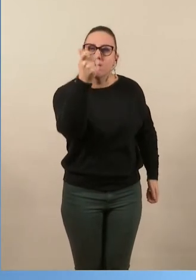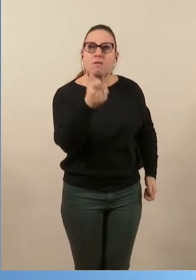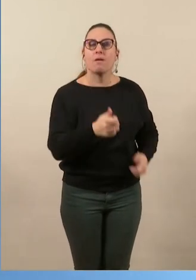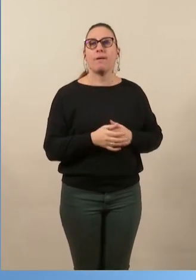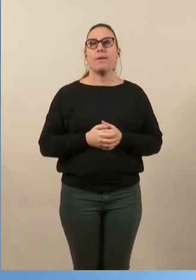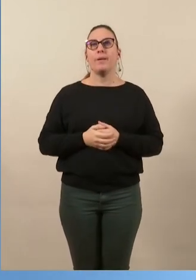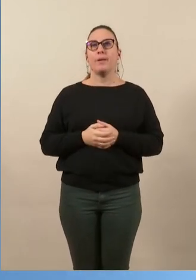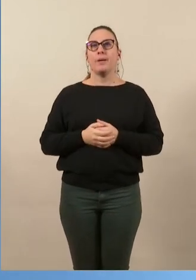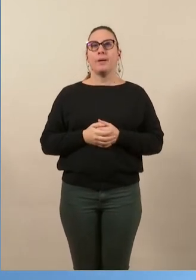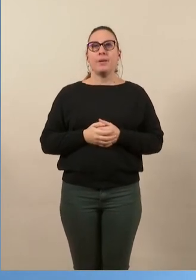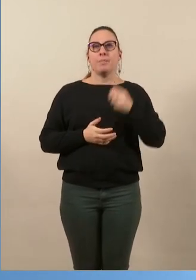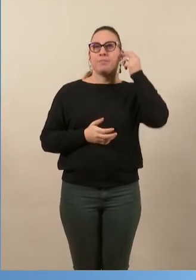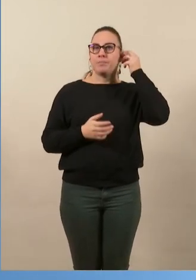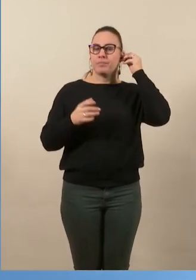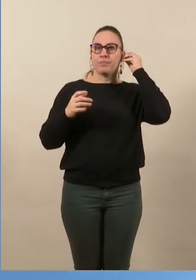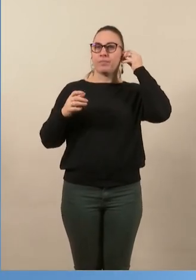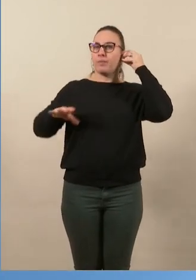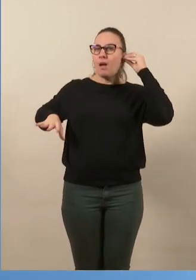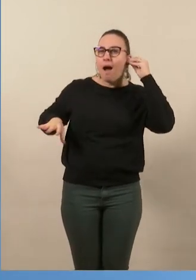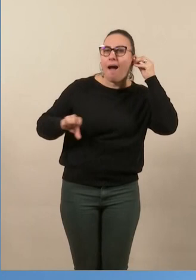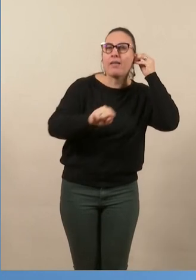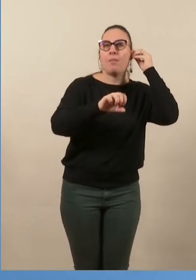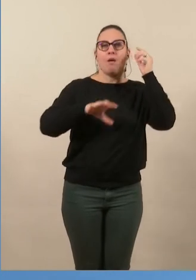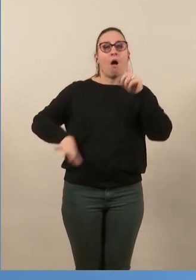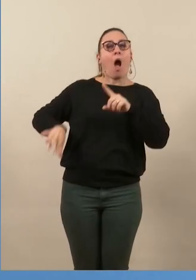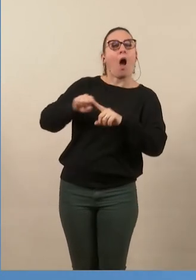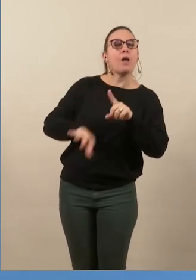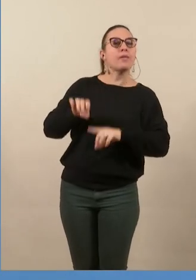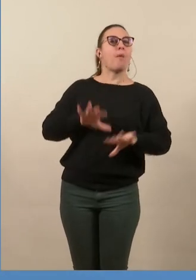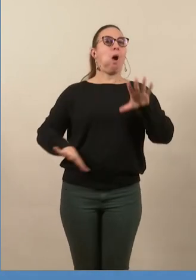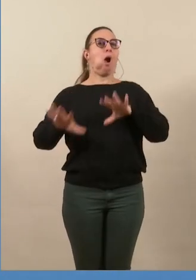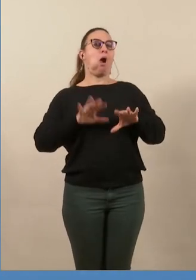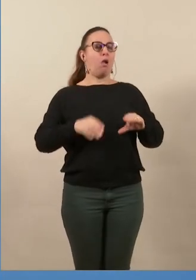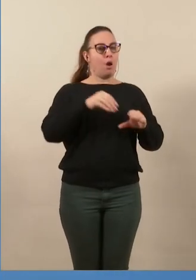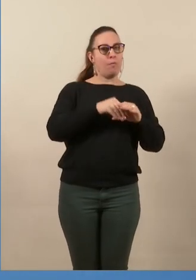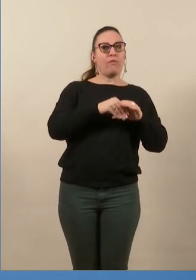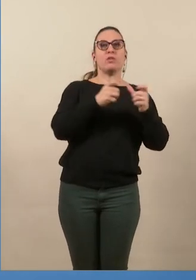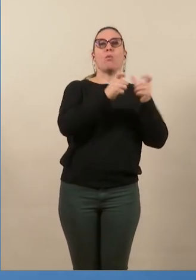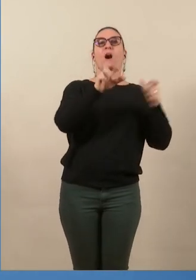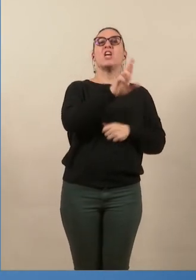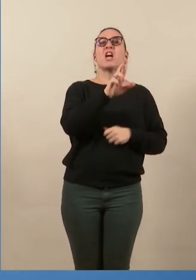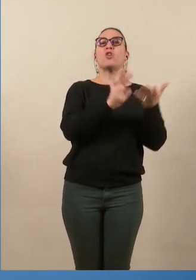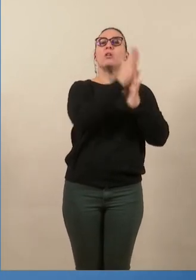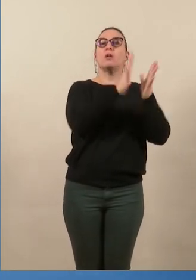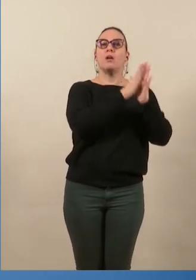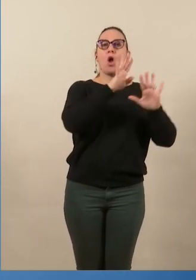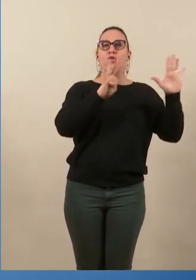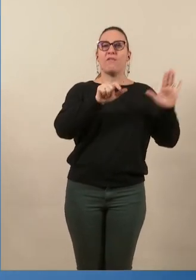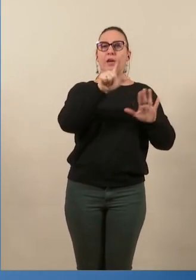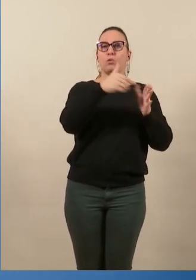peanuts vous comp toujours vous réduisez la provision Richardson de 2,9 million